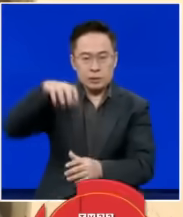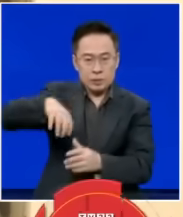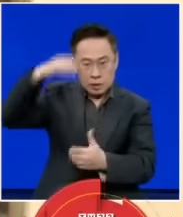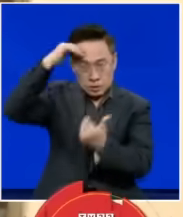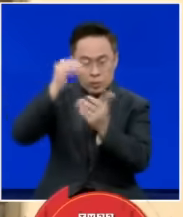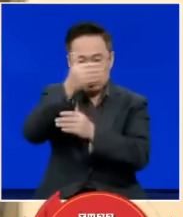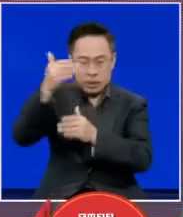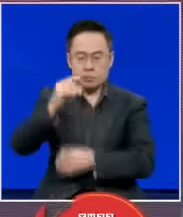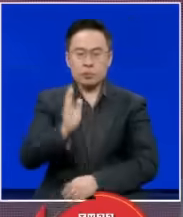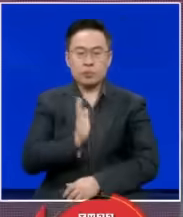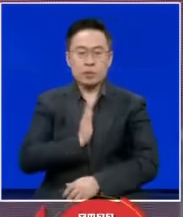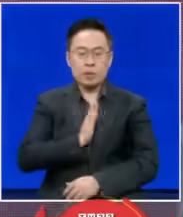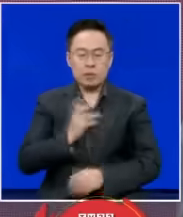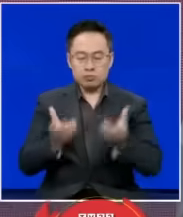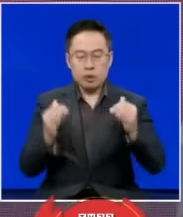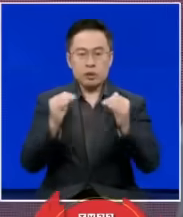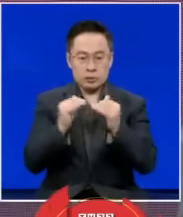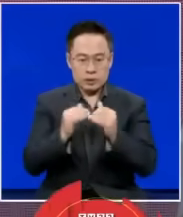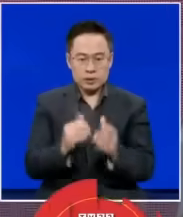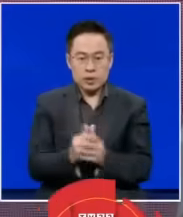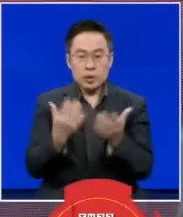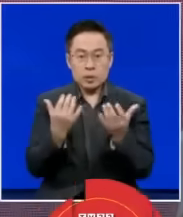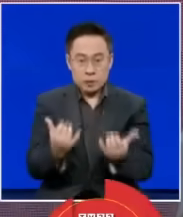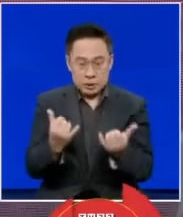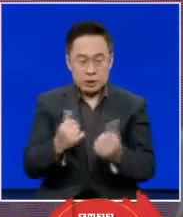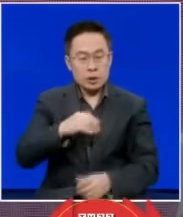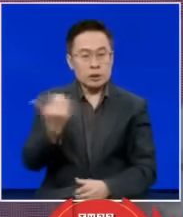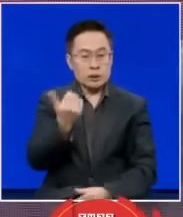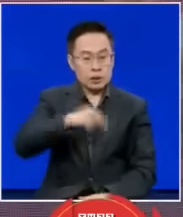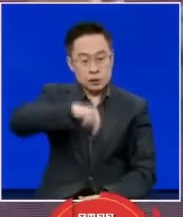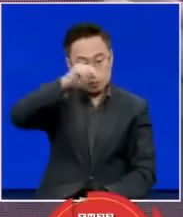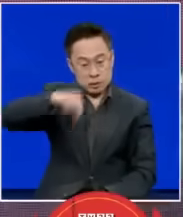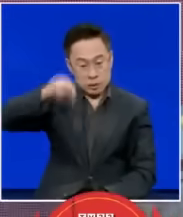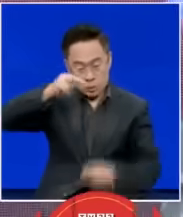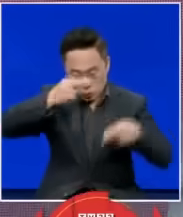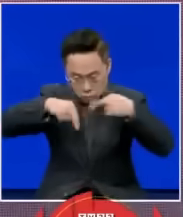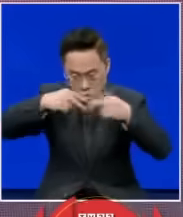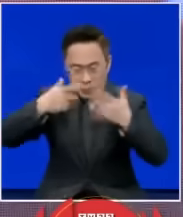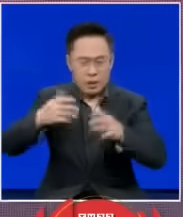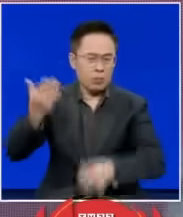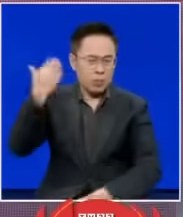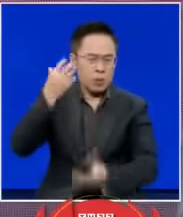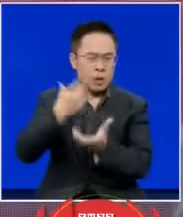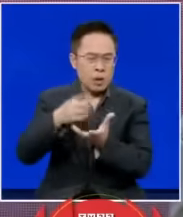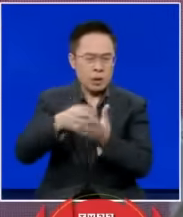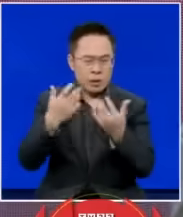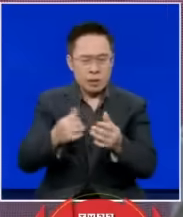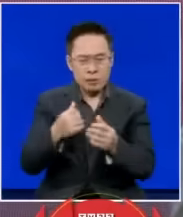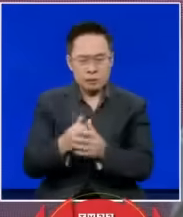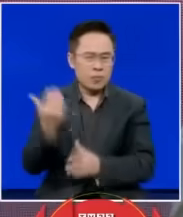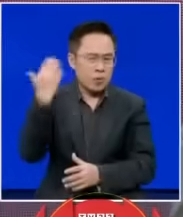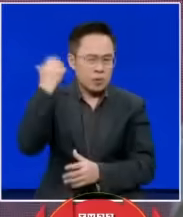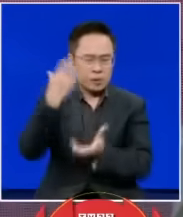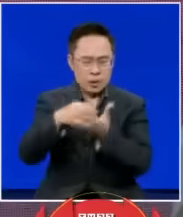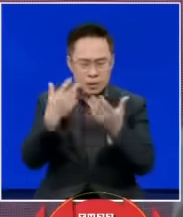ทุกท่านจริงๆทางเดชันทีวีก็มีการตรวจสอบข้อมูลมาก่อนหน้านี้เราก็เคยรายงานไปไม่แน่ใจท่านผู้ชมจะยังจำได้ไหม